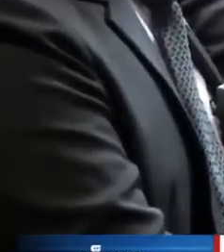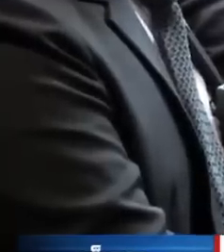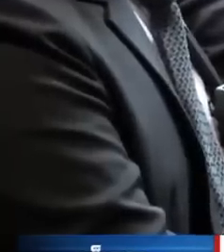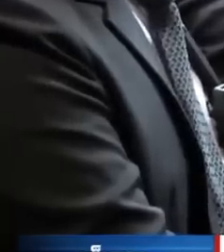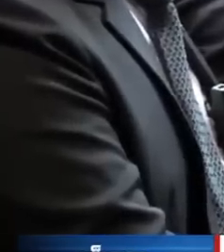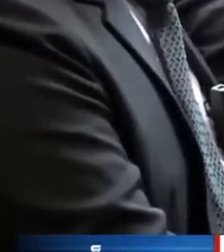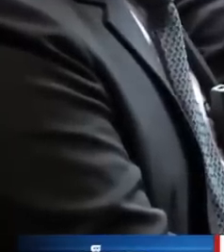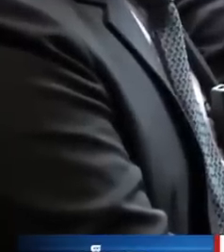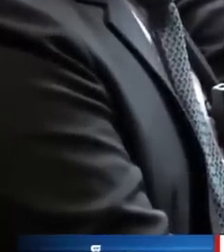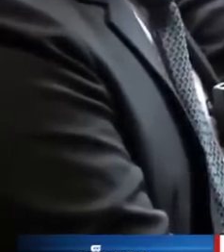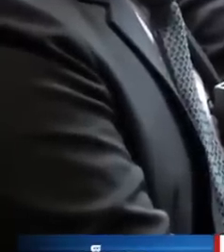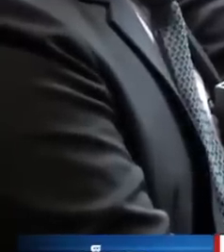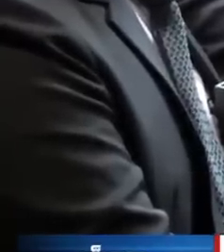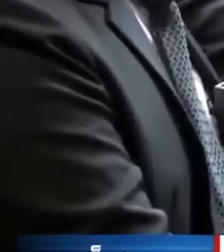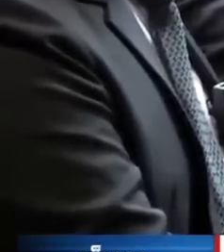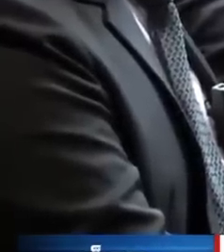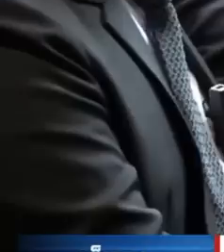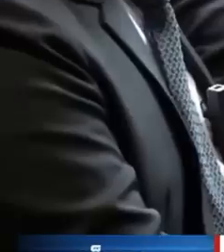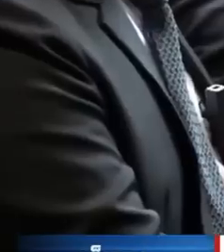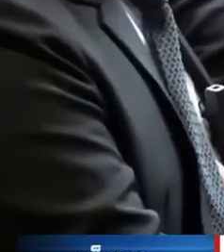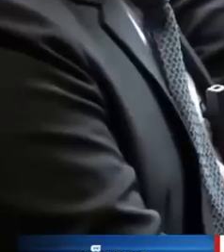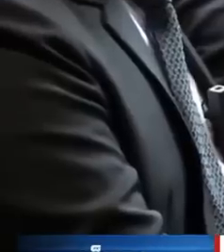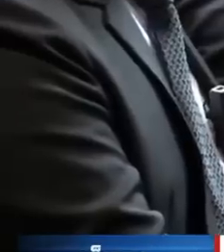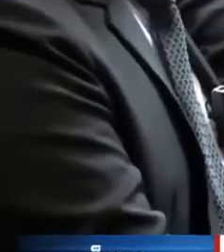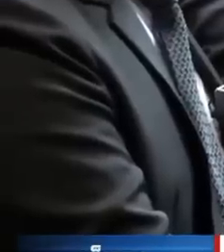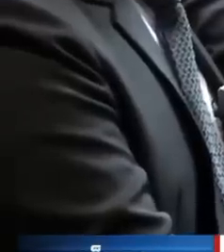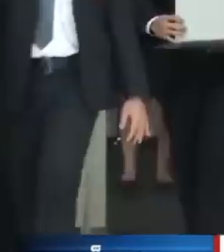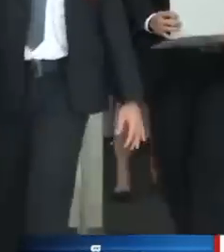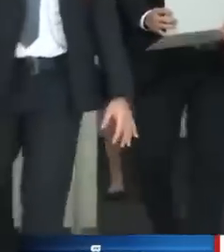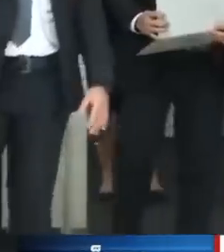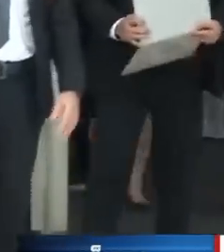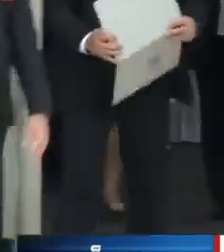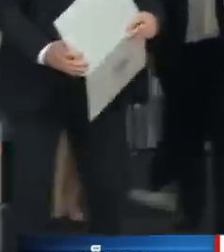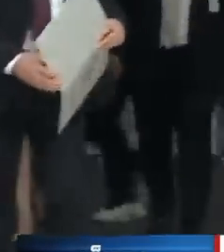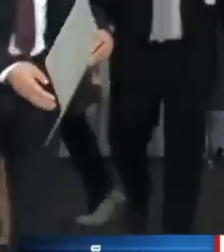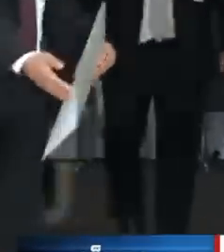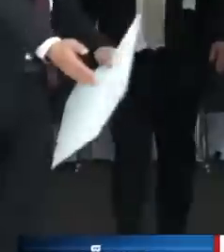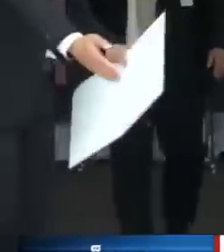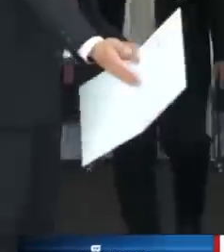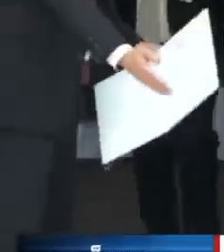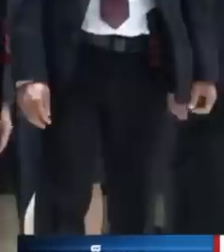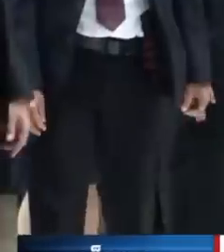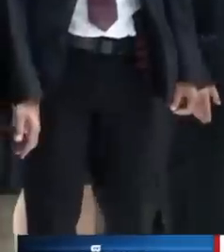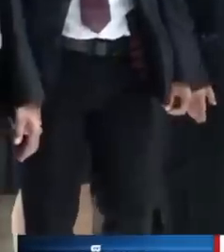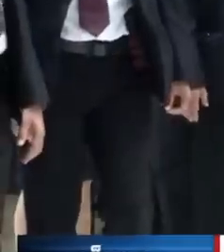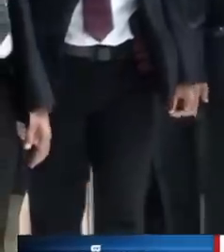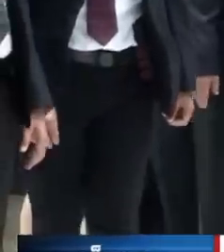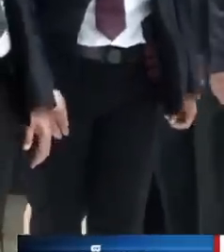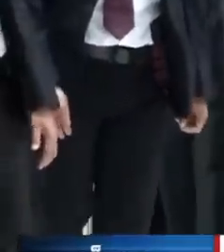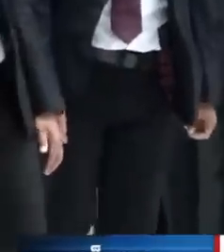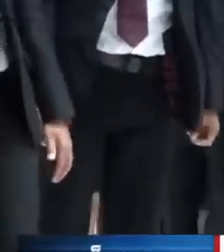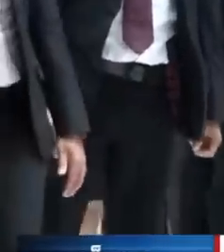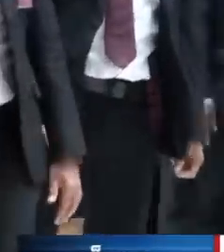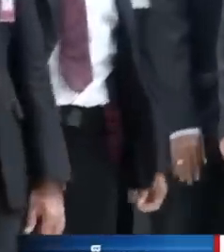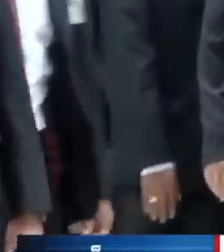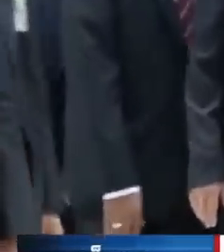ามรัฐธรรมนูญนะครับจากนั้นครับเวลาต่อมาหลังจากที่รายงานตัวเสร็จพลเอกประวิตรก็เดินออกมาชูใบรับรอง